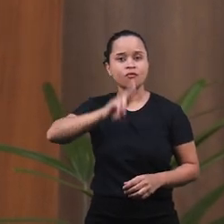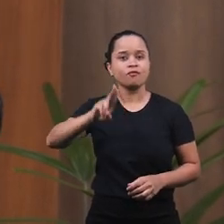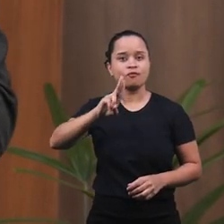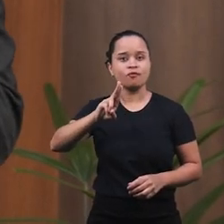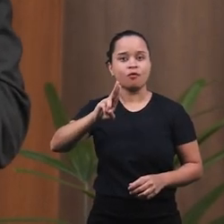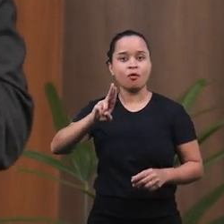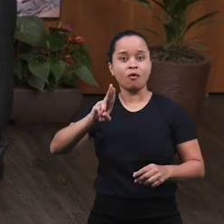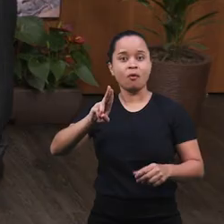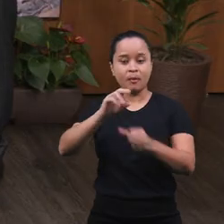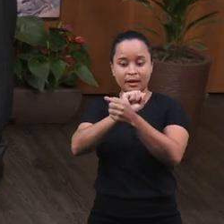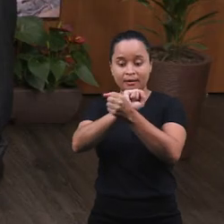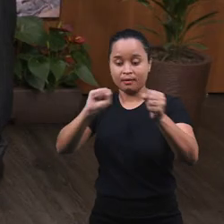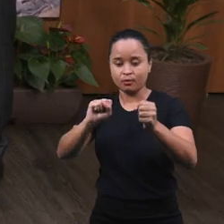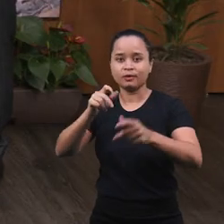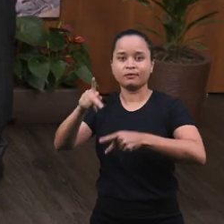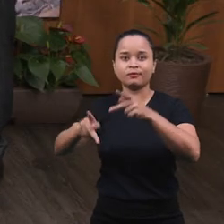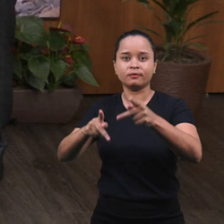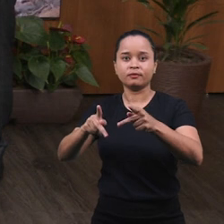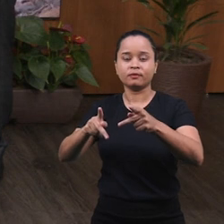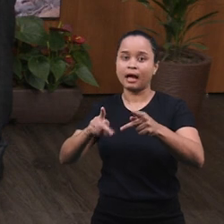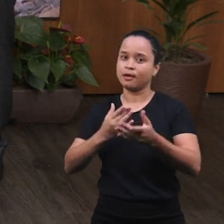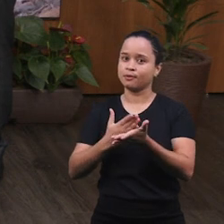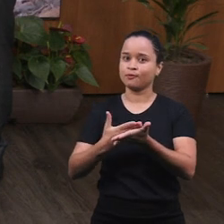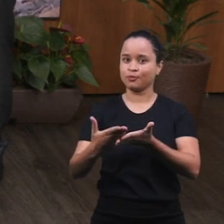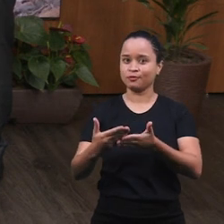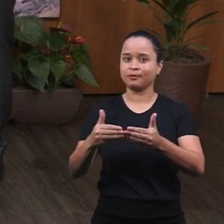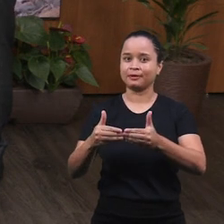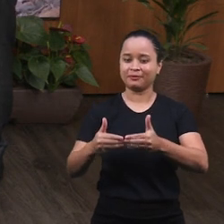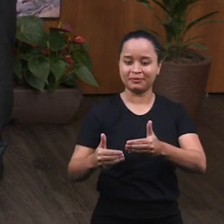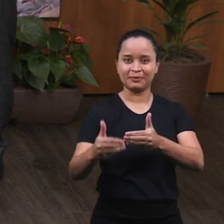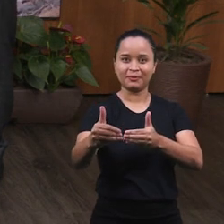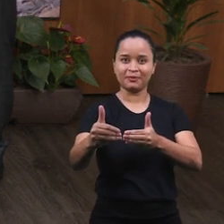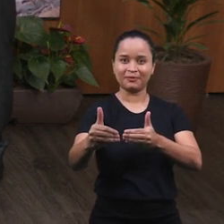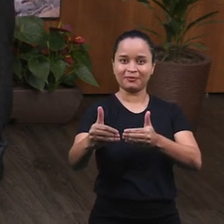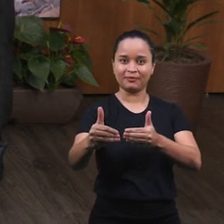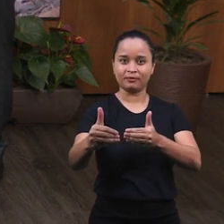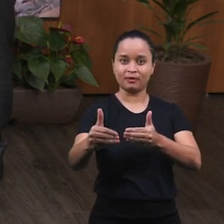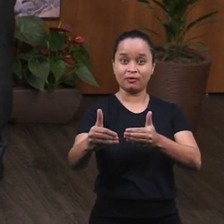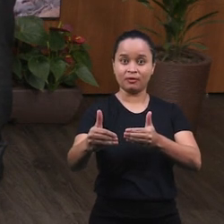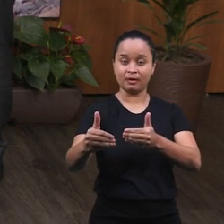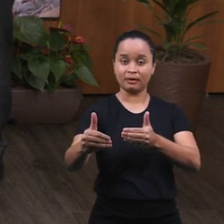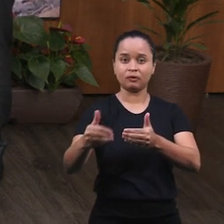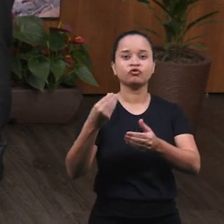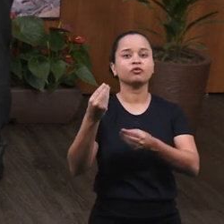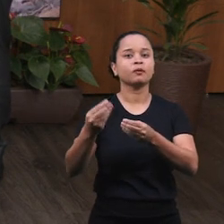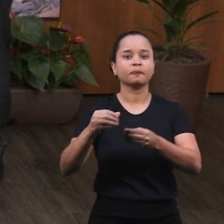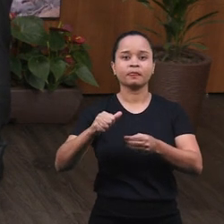et l'institution du culte. Et prophétiquement,